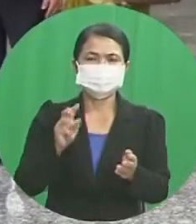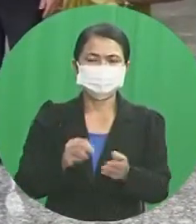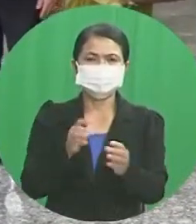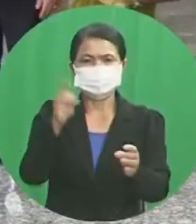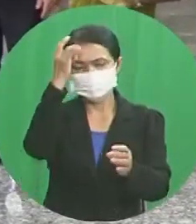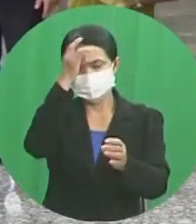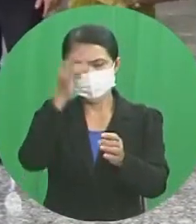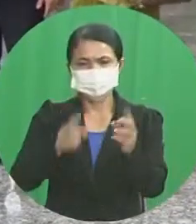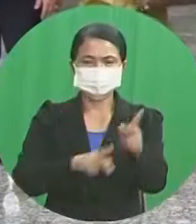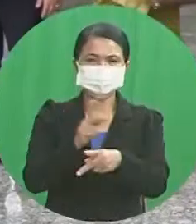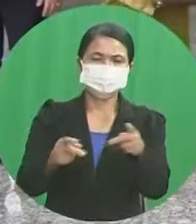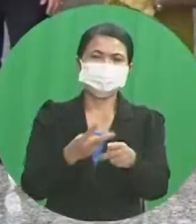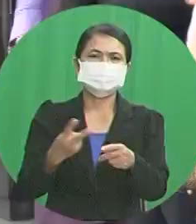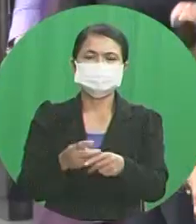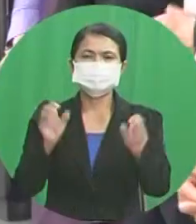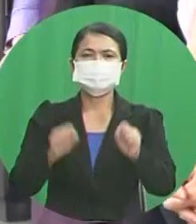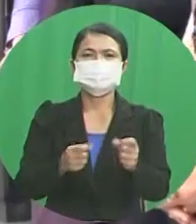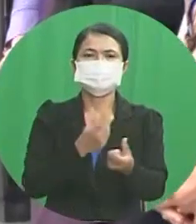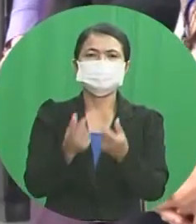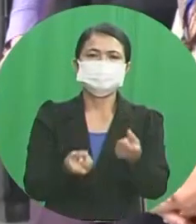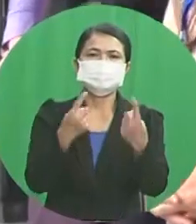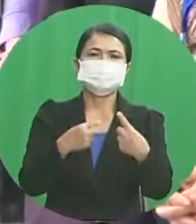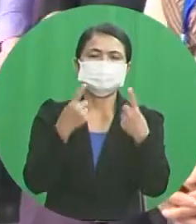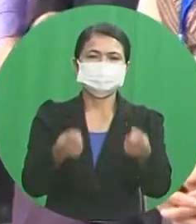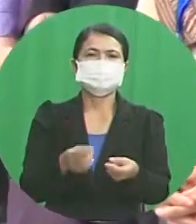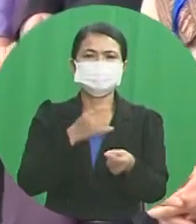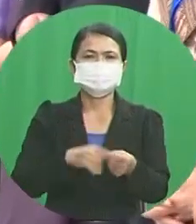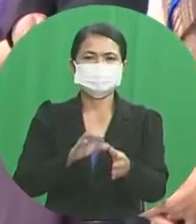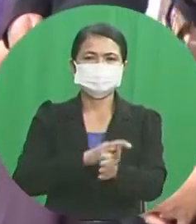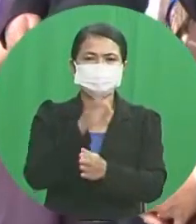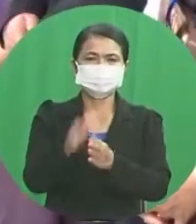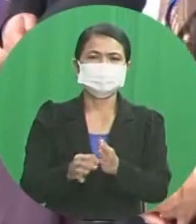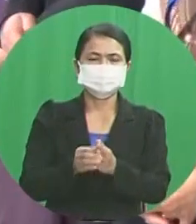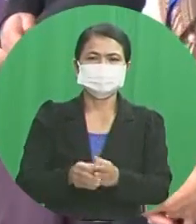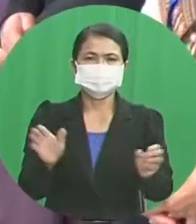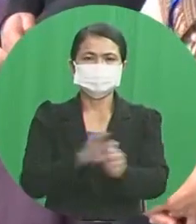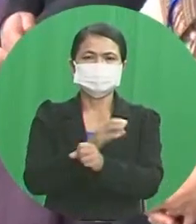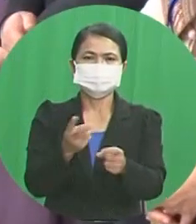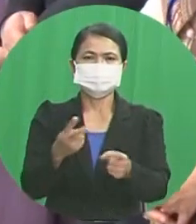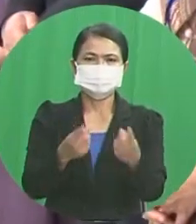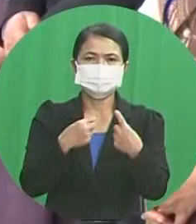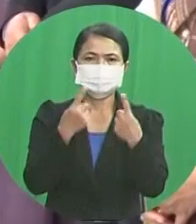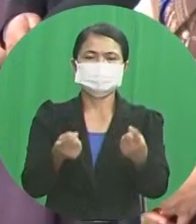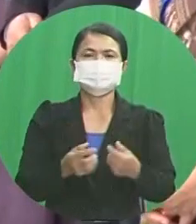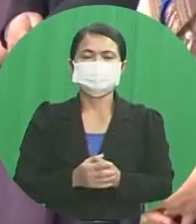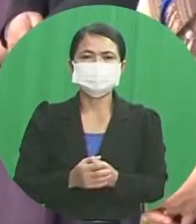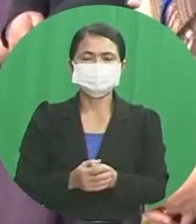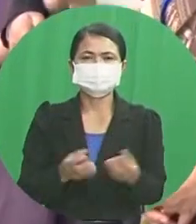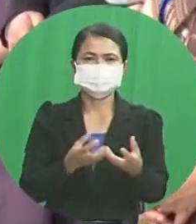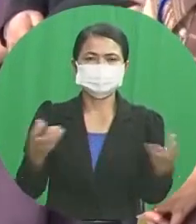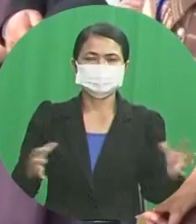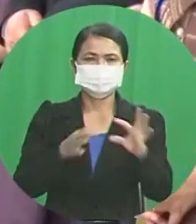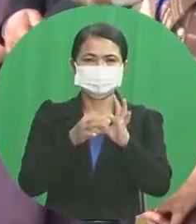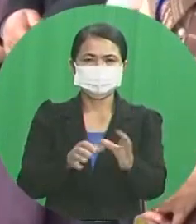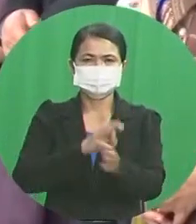ចារណាឲ្យប្រជាជនទាំងពីរអាចធ្វើដំណើរទៅមកពីព្រោះវិស័យនេះជាវិស័យដែលបំពេញឲ្យគ្នាទៅវិញទៅមកដោយឡែកតកតងនឹ